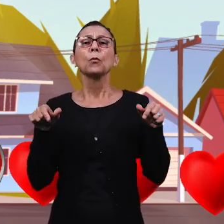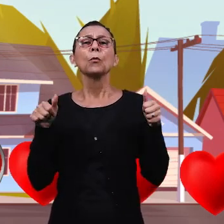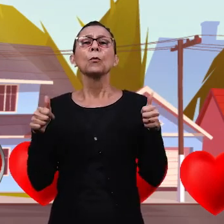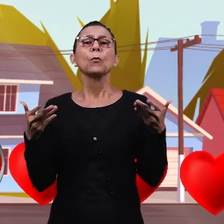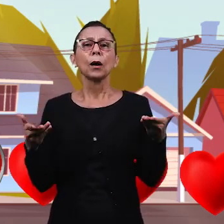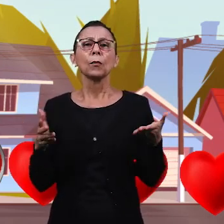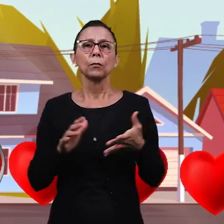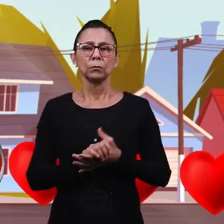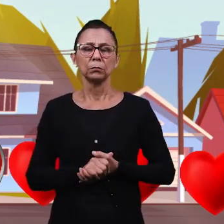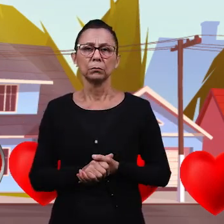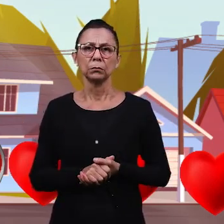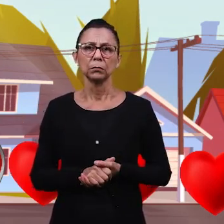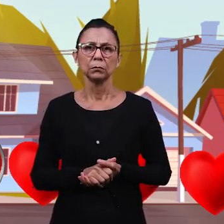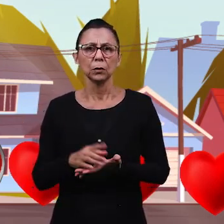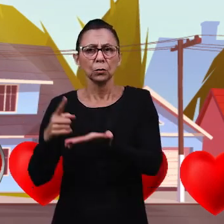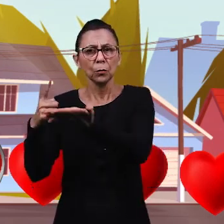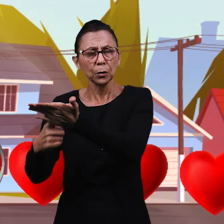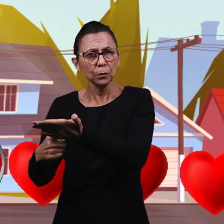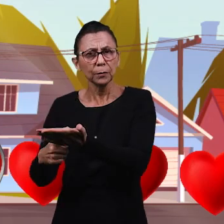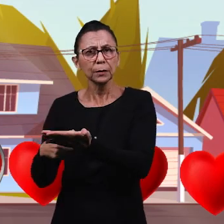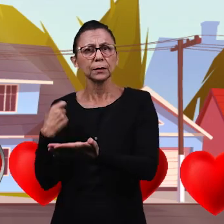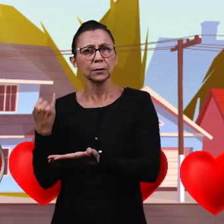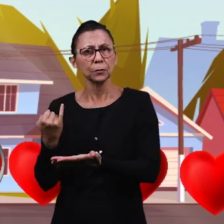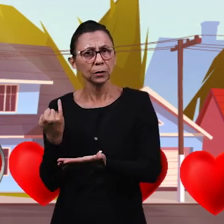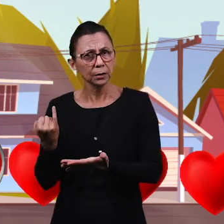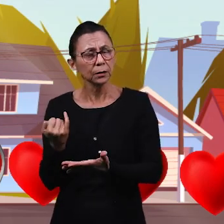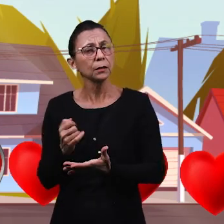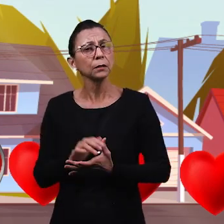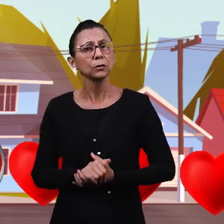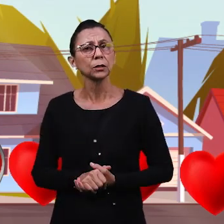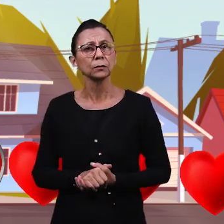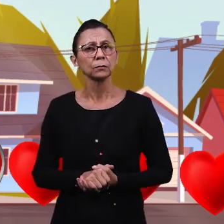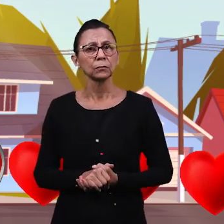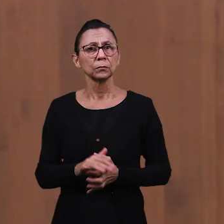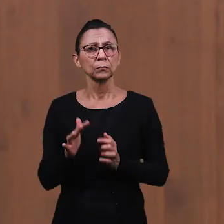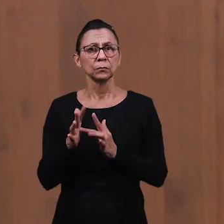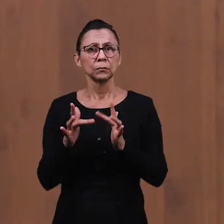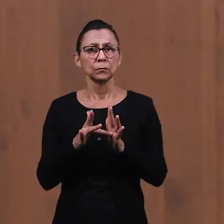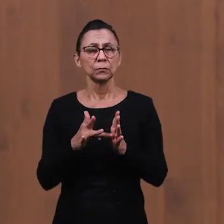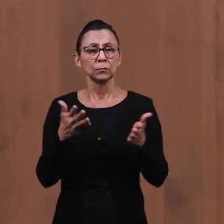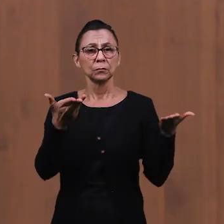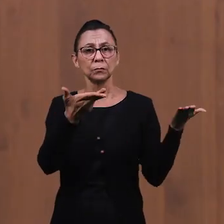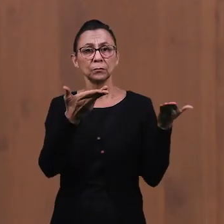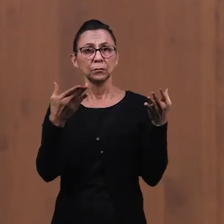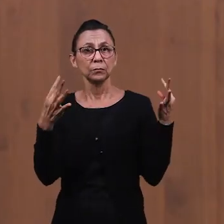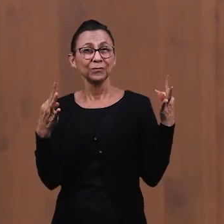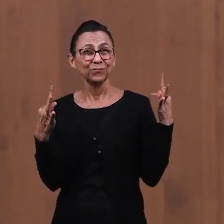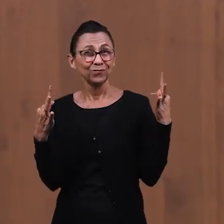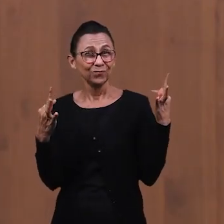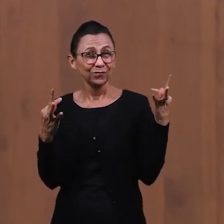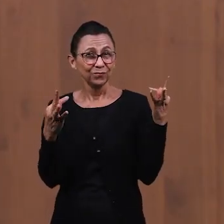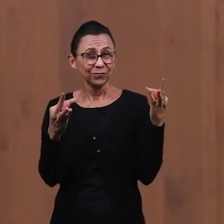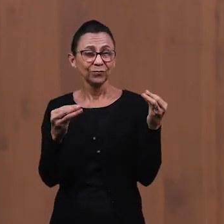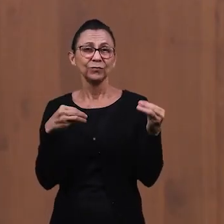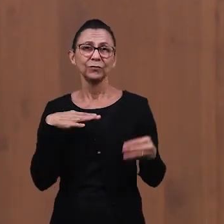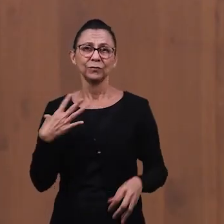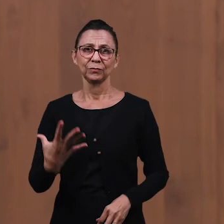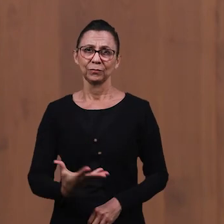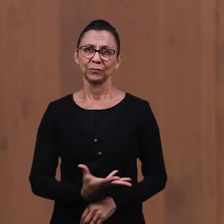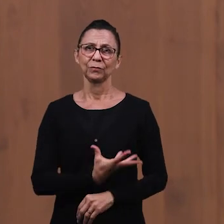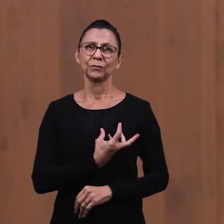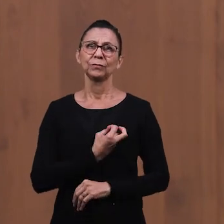pourquoi? Parce que Dieu aime tous et invite tous pour le salut, mais choisis sont seulement les fidèles, ceux qui ont